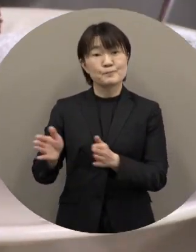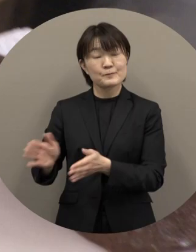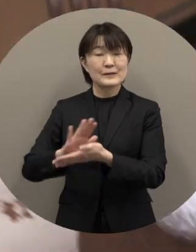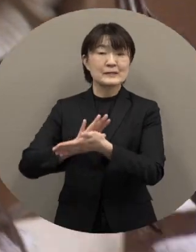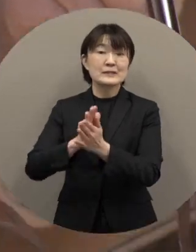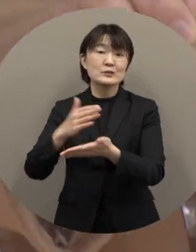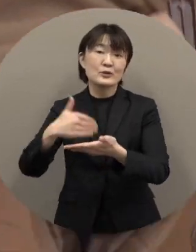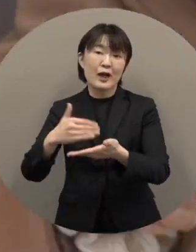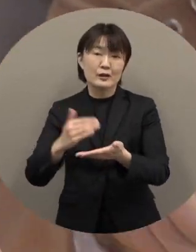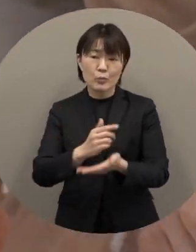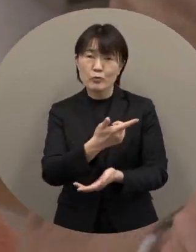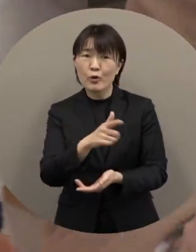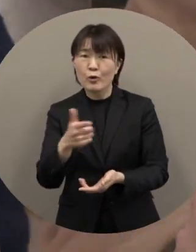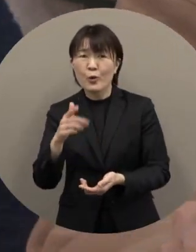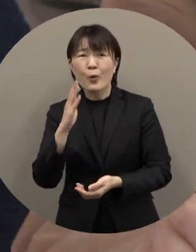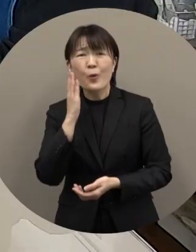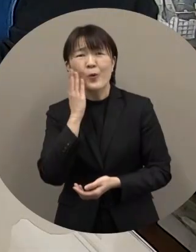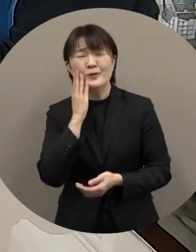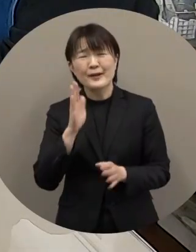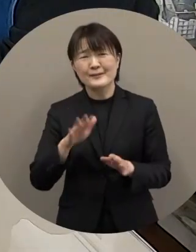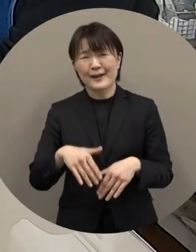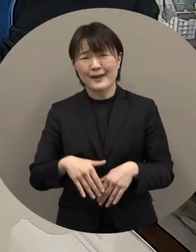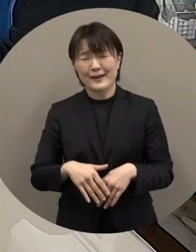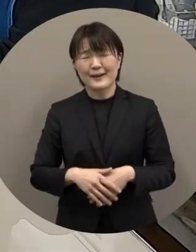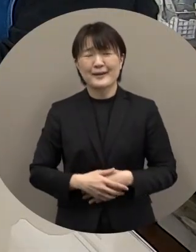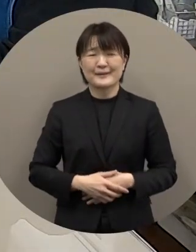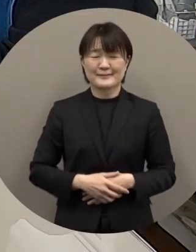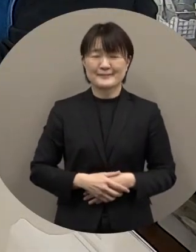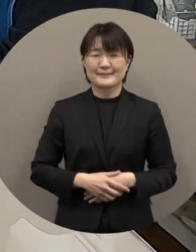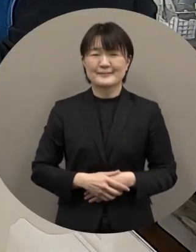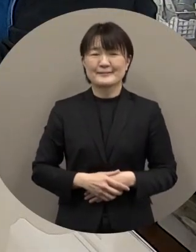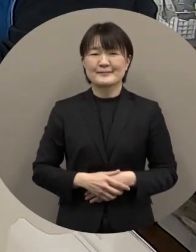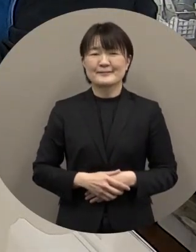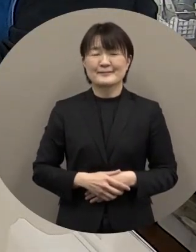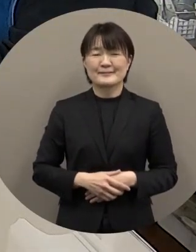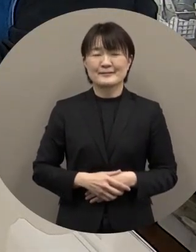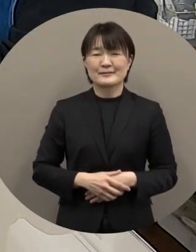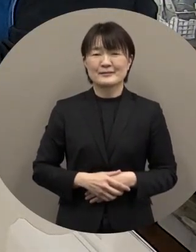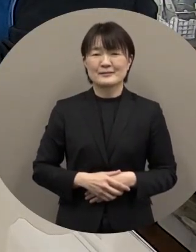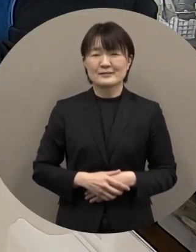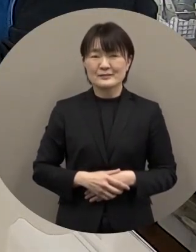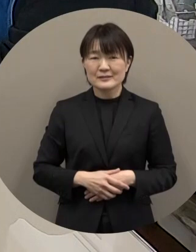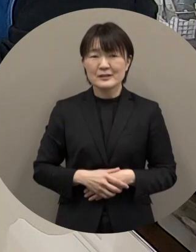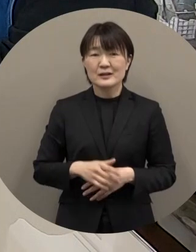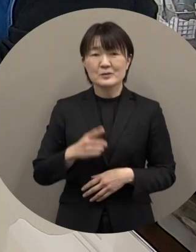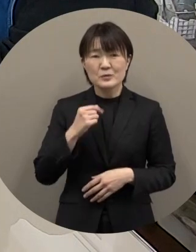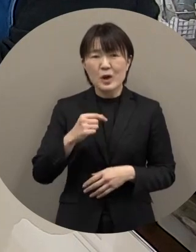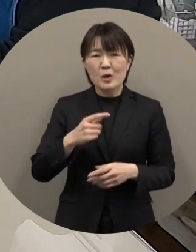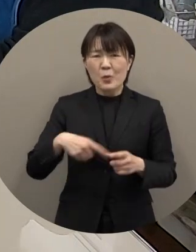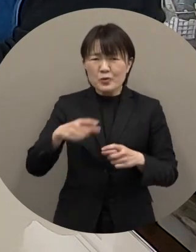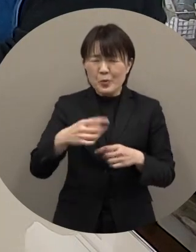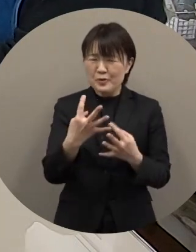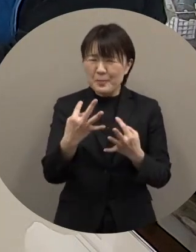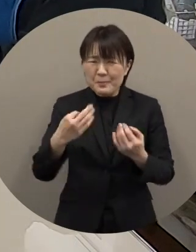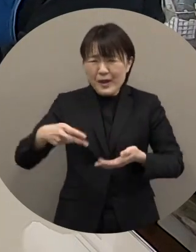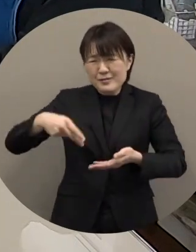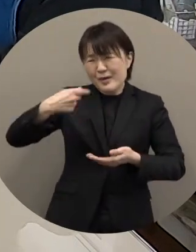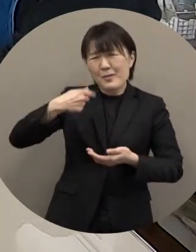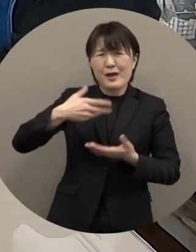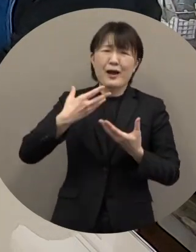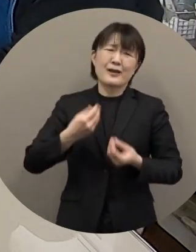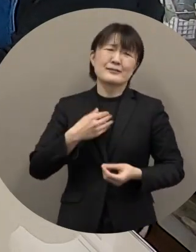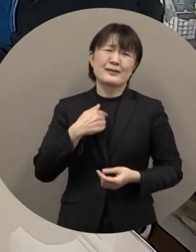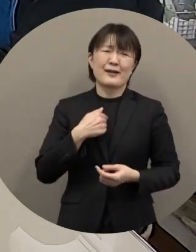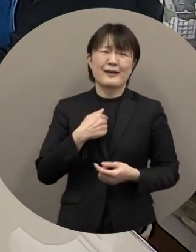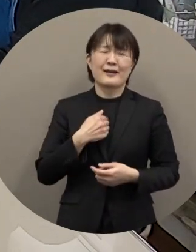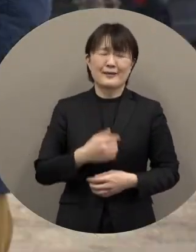ケーキもいろいろ美味しかったですね。もうね、カメラがなければもっと食べたかったんですけど。 ね、もっと食べ